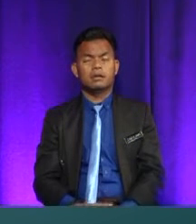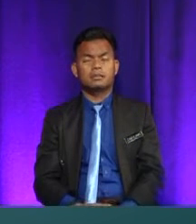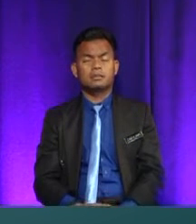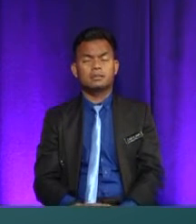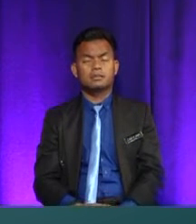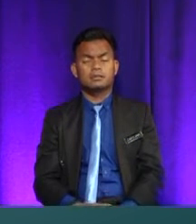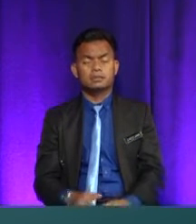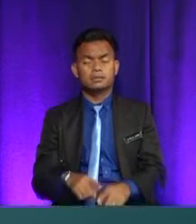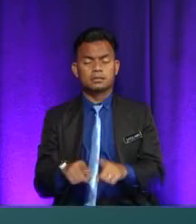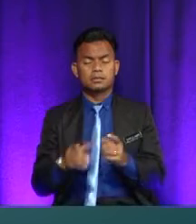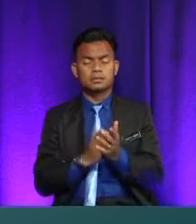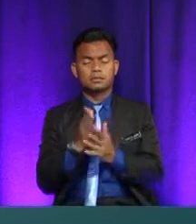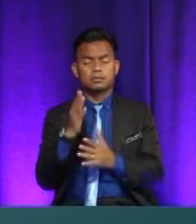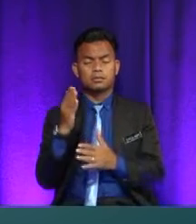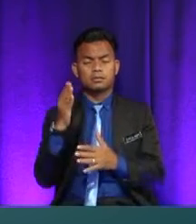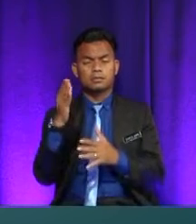kita dapat lah jawabannya